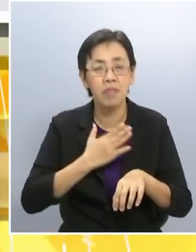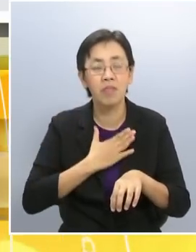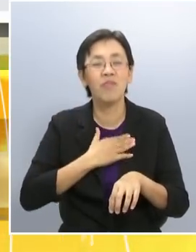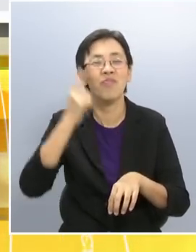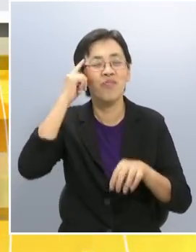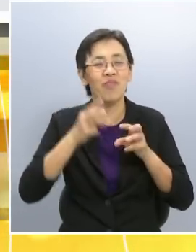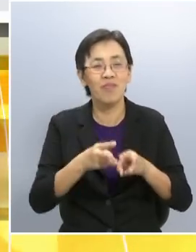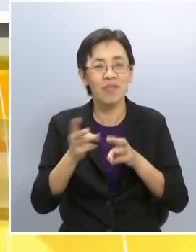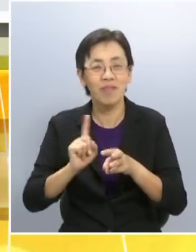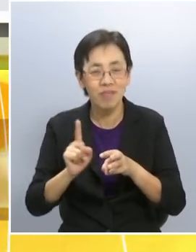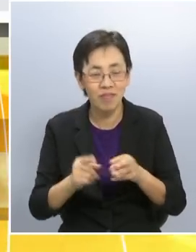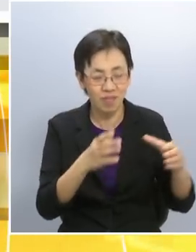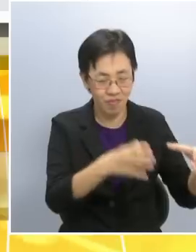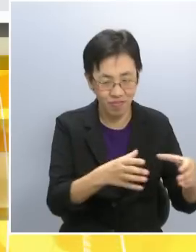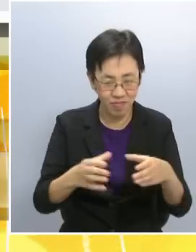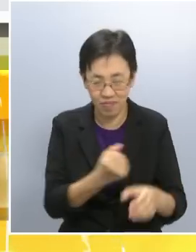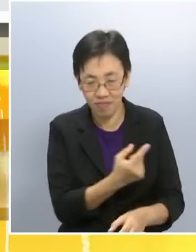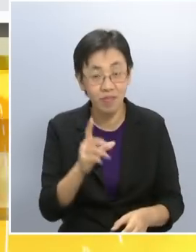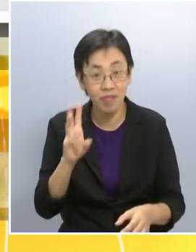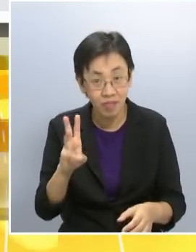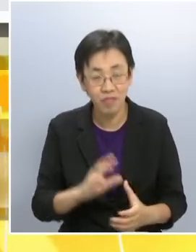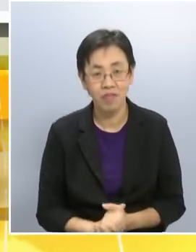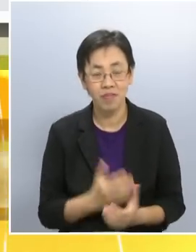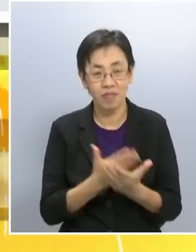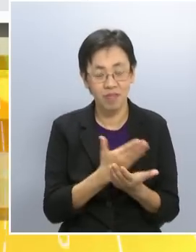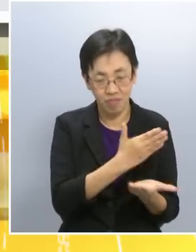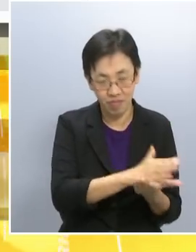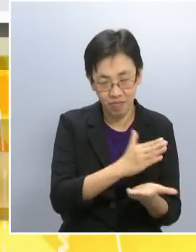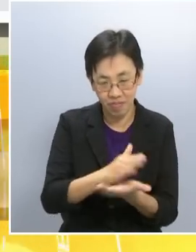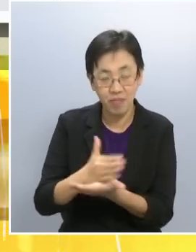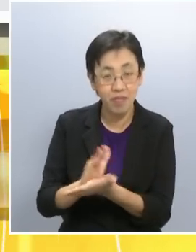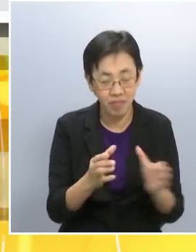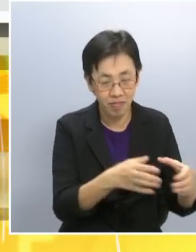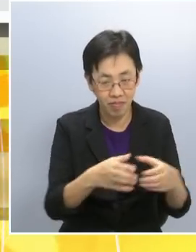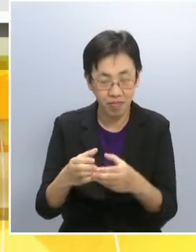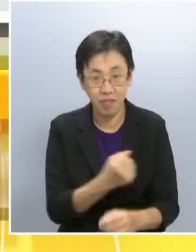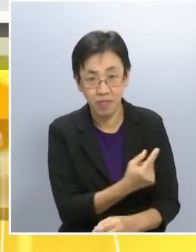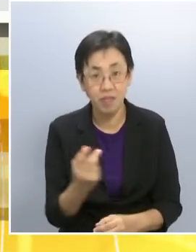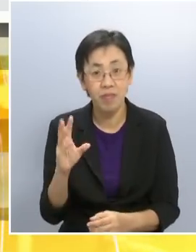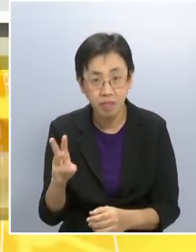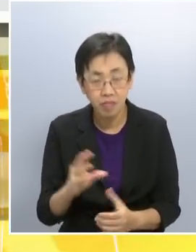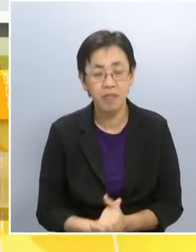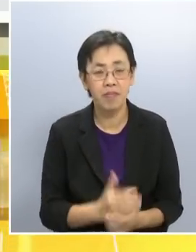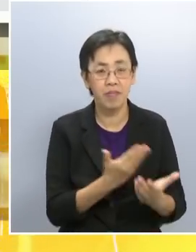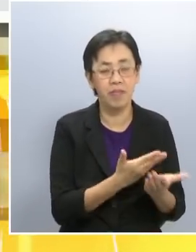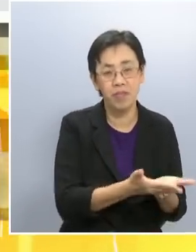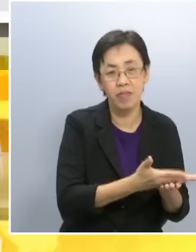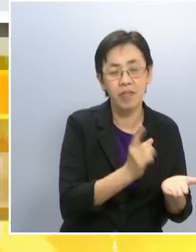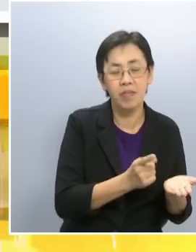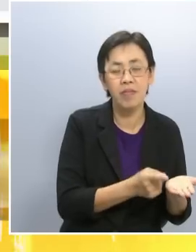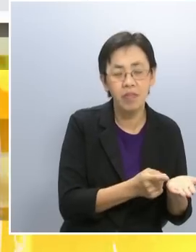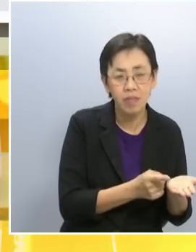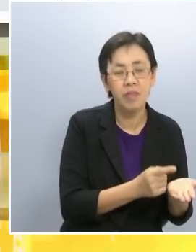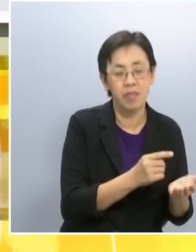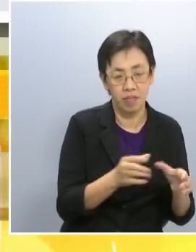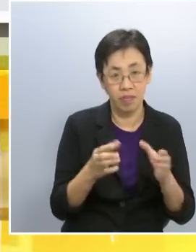ที่เรียกว่าไห6ใบก็คือการแบ่งเงินหรือรายได้ของเราเป็น6ส่วนใช้ในชีวิตประจำวัน1ส่วนออม